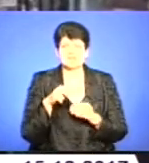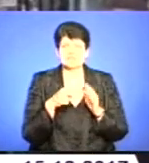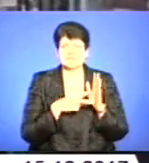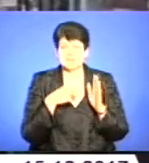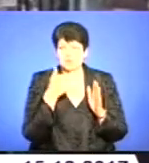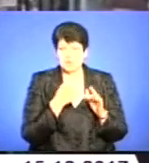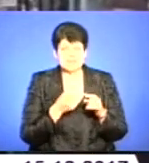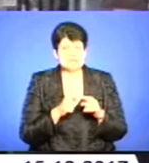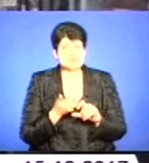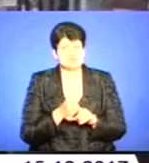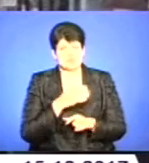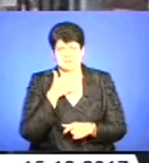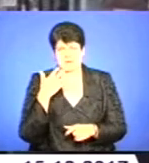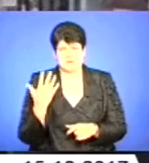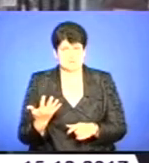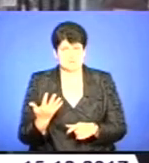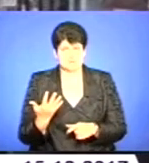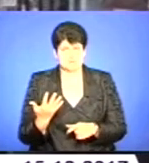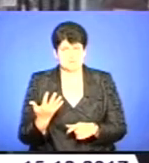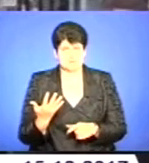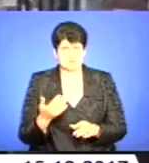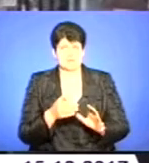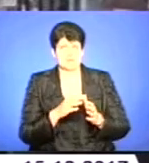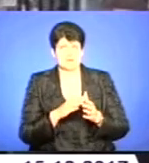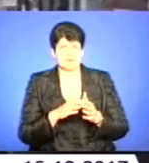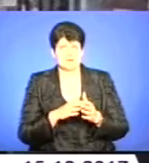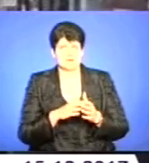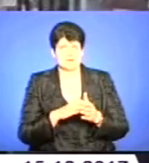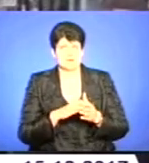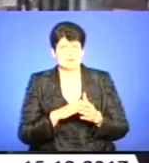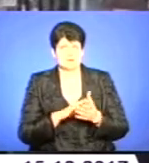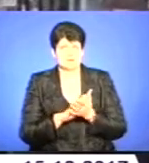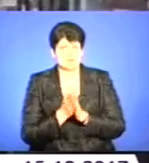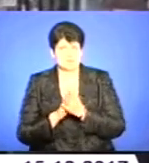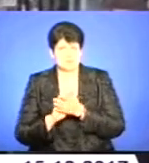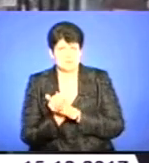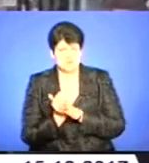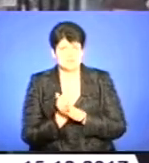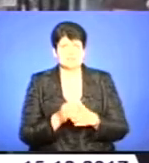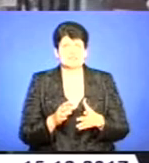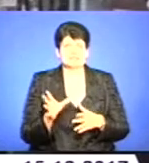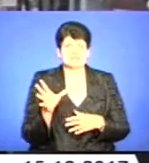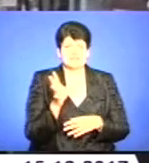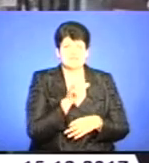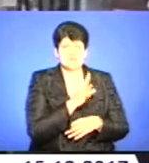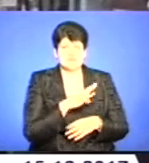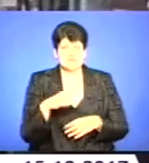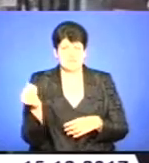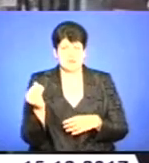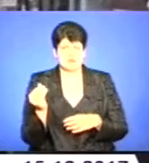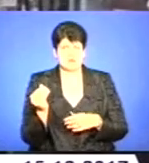Це також дуже багато. Навели мости практично зі всіма найбільш динамічними режисерськими